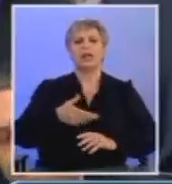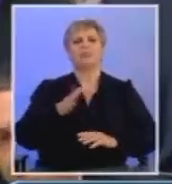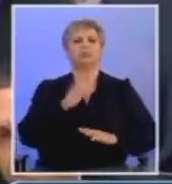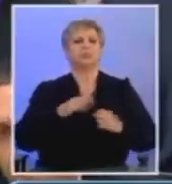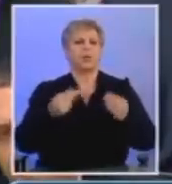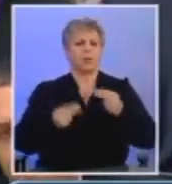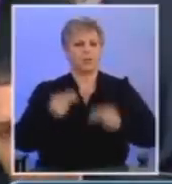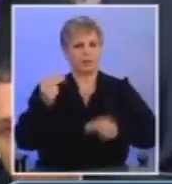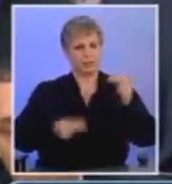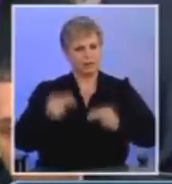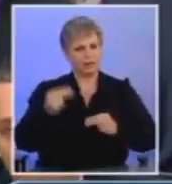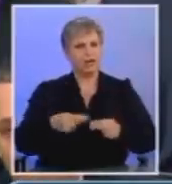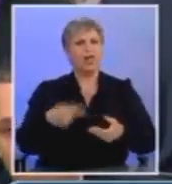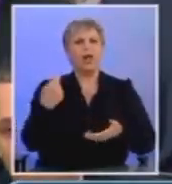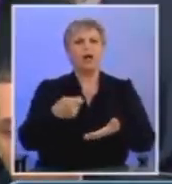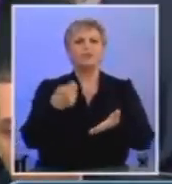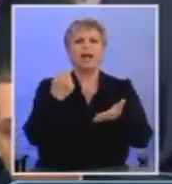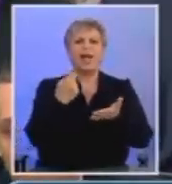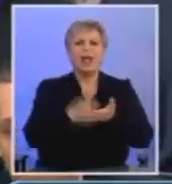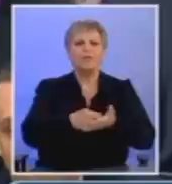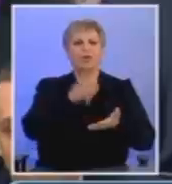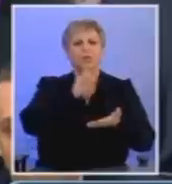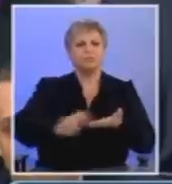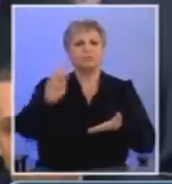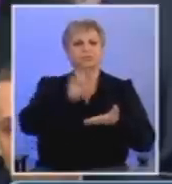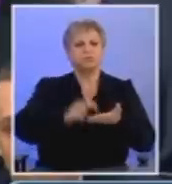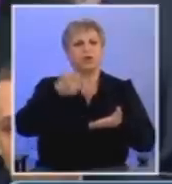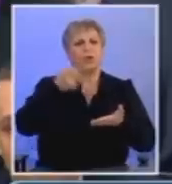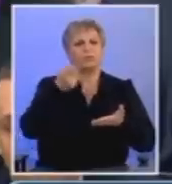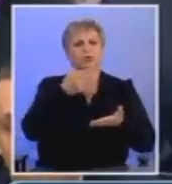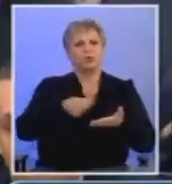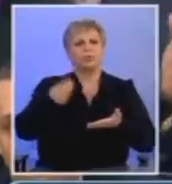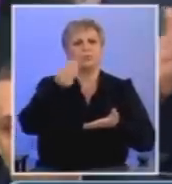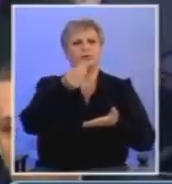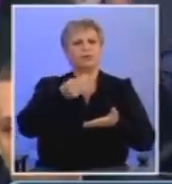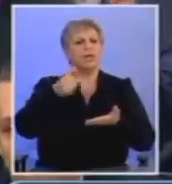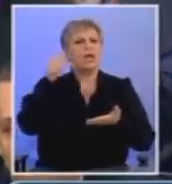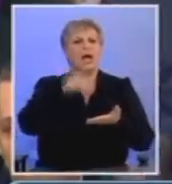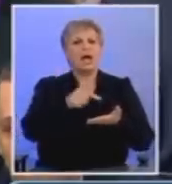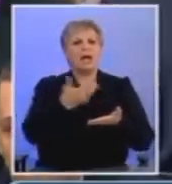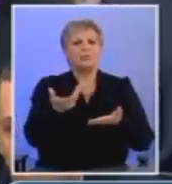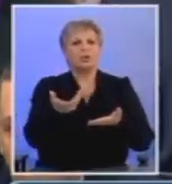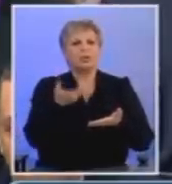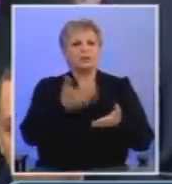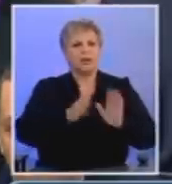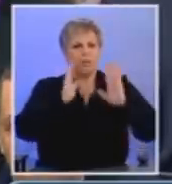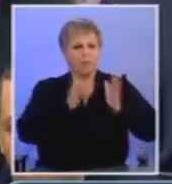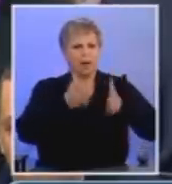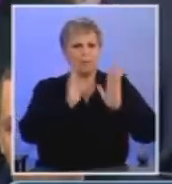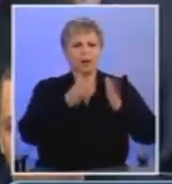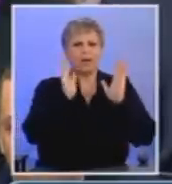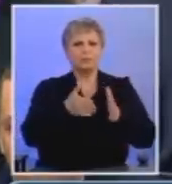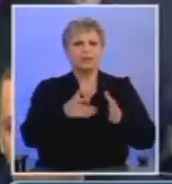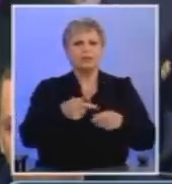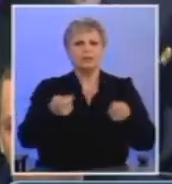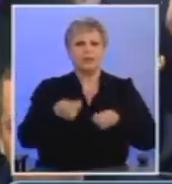υπερφορολόγηση των όποιων κερδοφόρων επιχειρήσεων έχουν μείνει? Πού θα μετακυλήσουν αυτή την υπερφορολόγηση? Στους υπαλλήλους